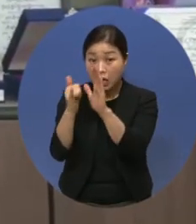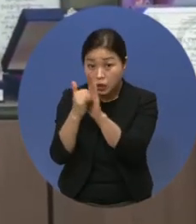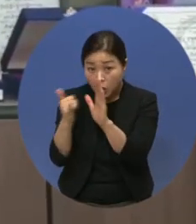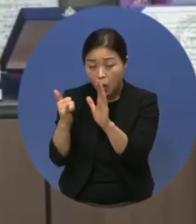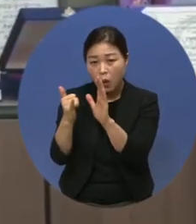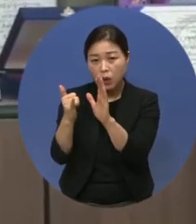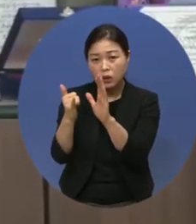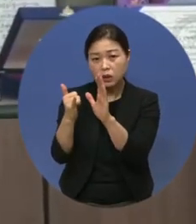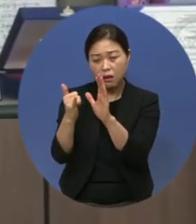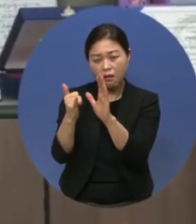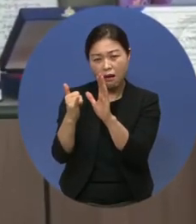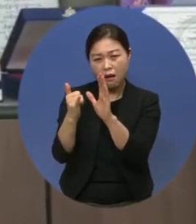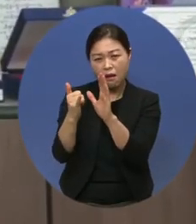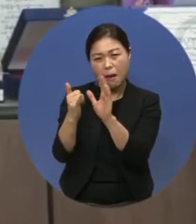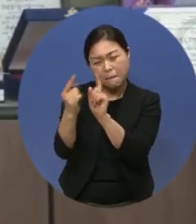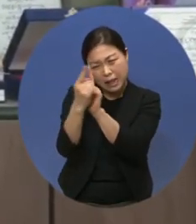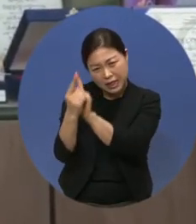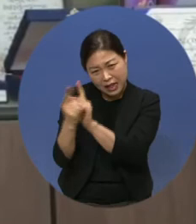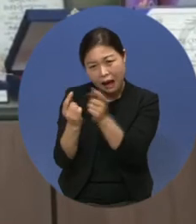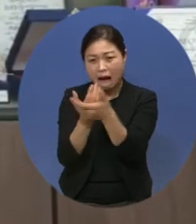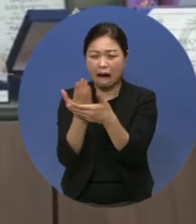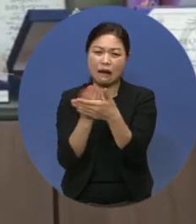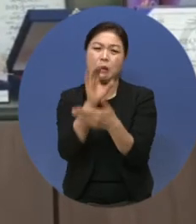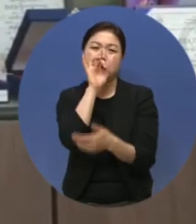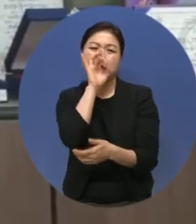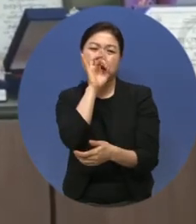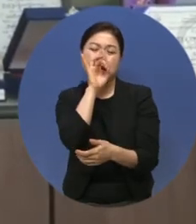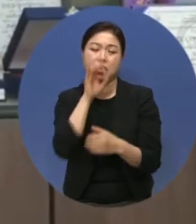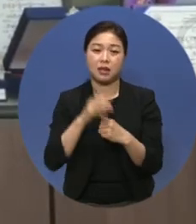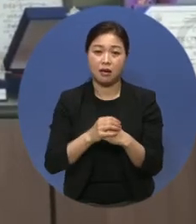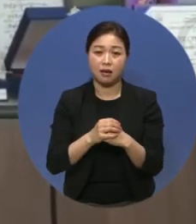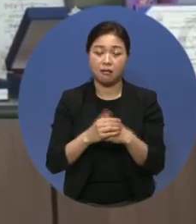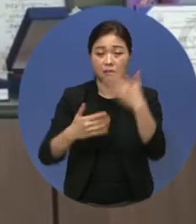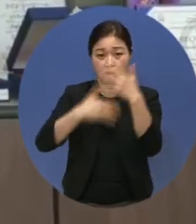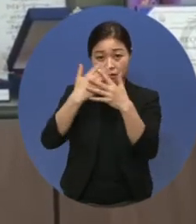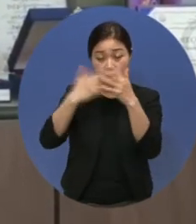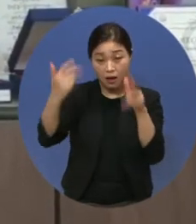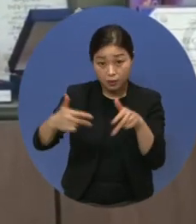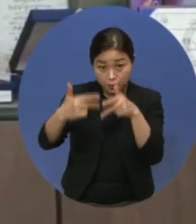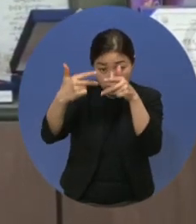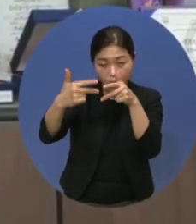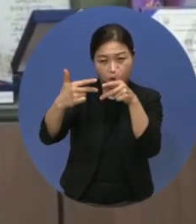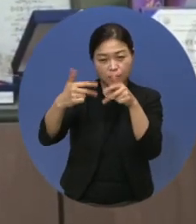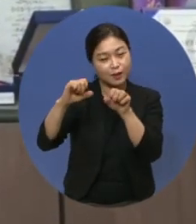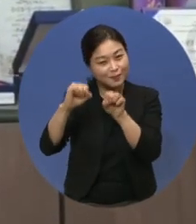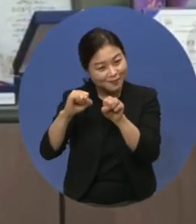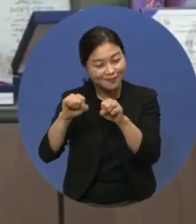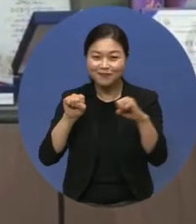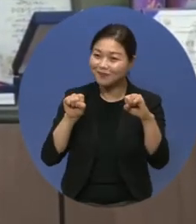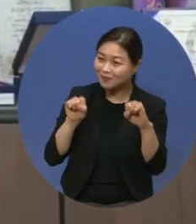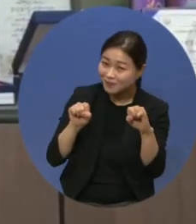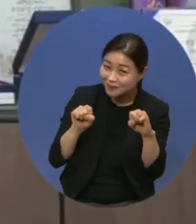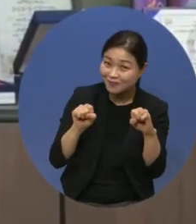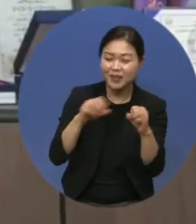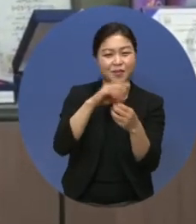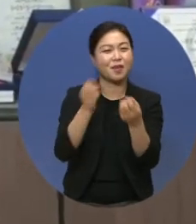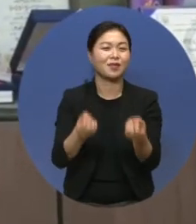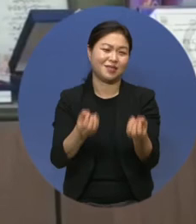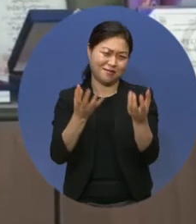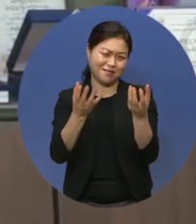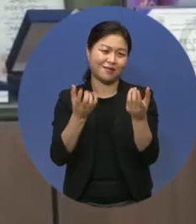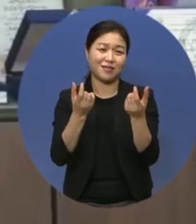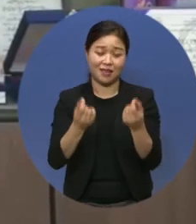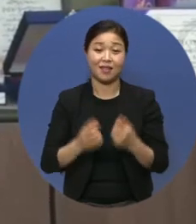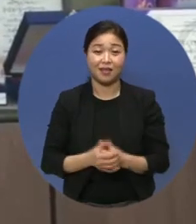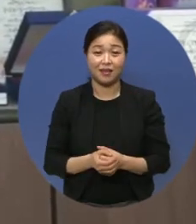함께 같이 만나지 못하고 영상으로나 인사하는 그런 명절이 되고